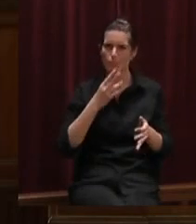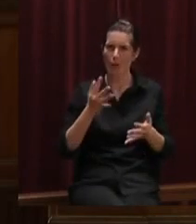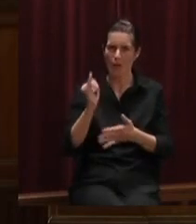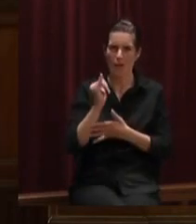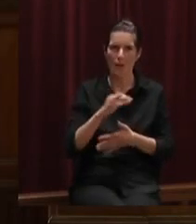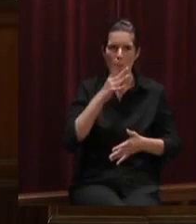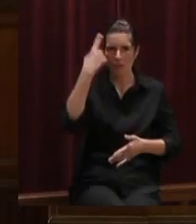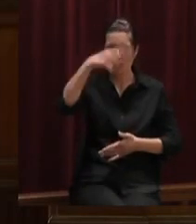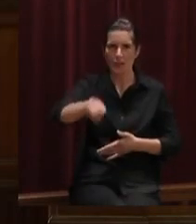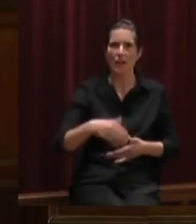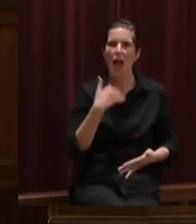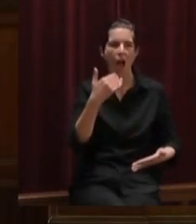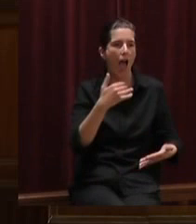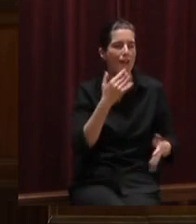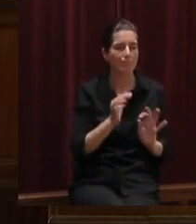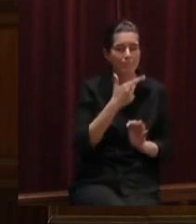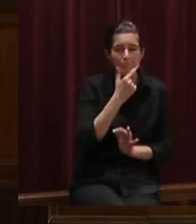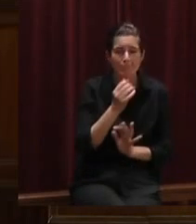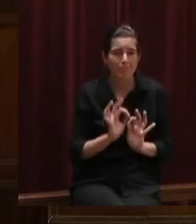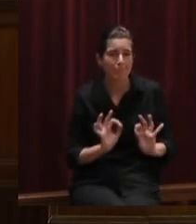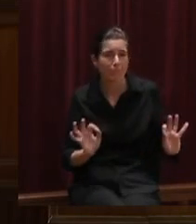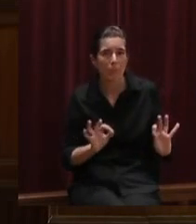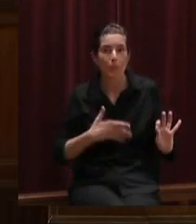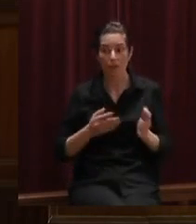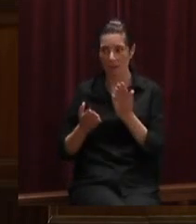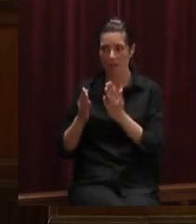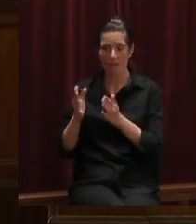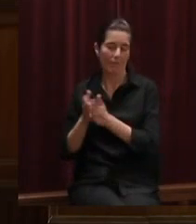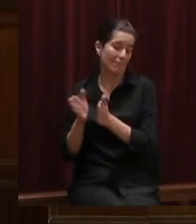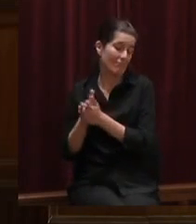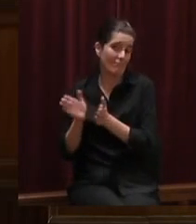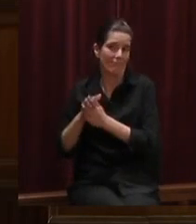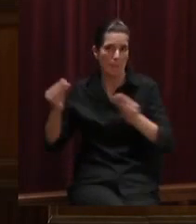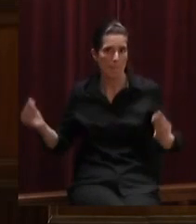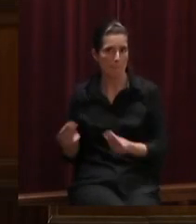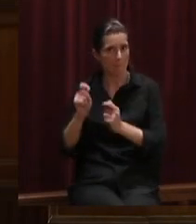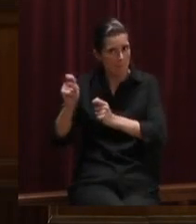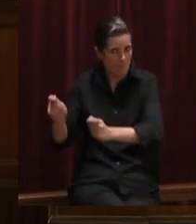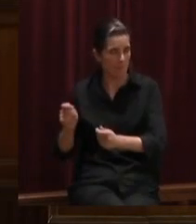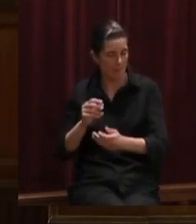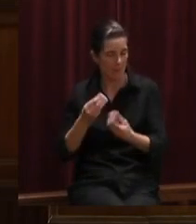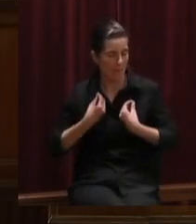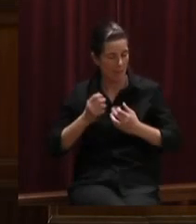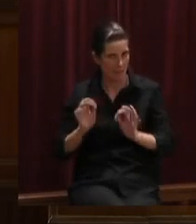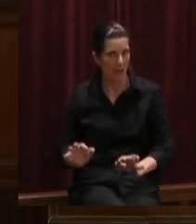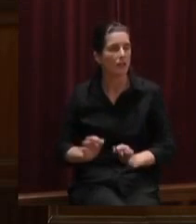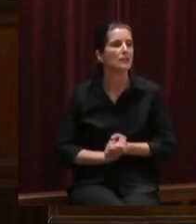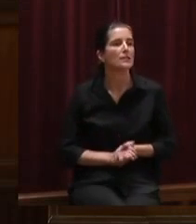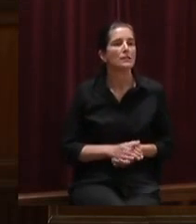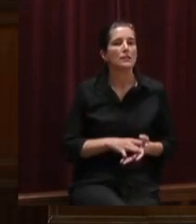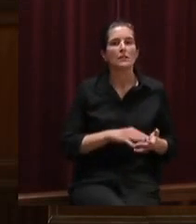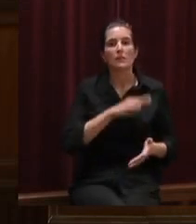pot millorar la vida d'un veïnat, perquè, com va escriure Antònia Vicens, el cel pot cabre dins un